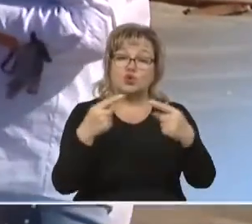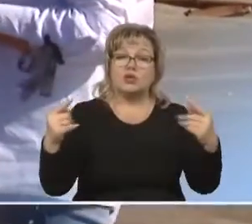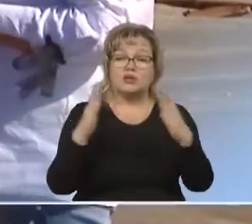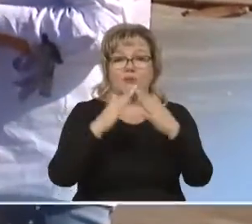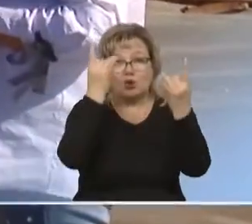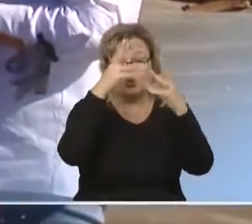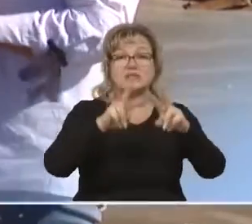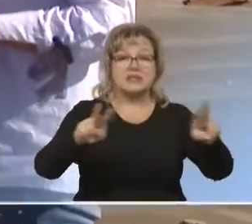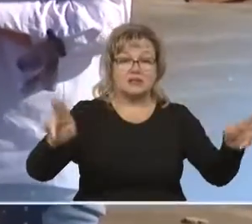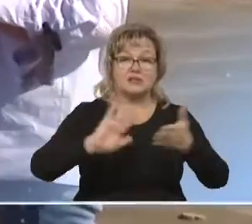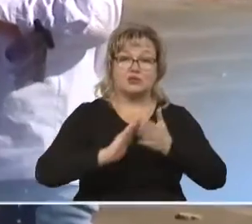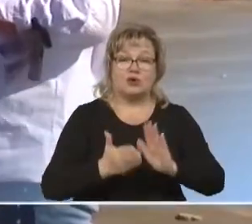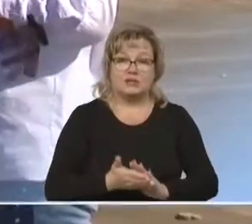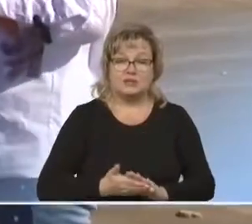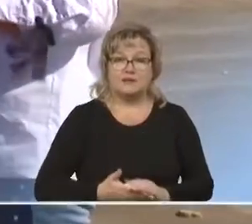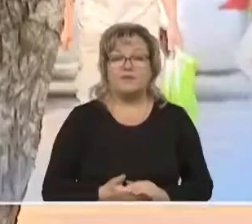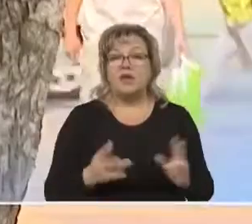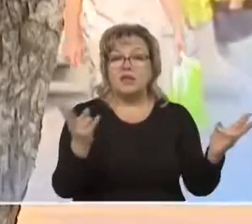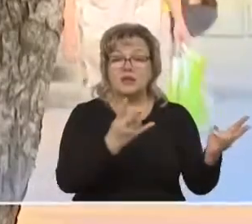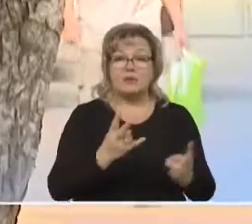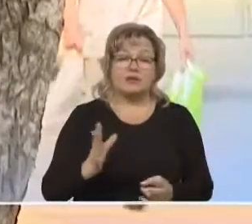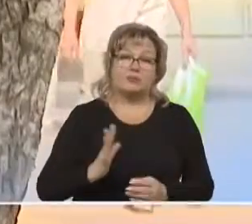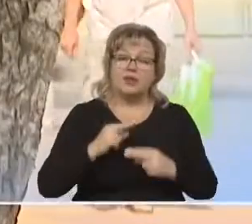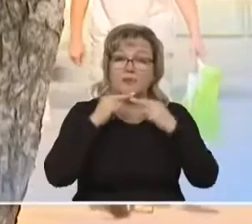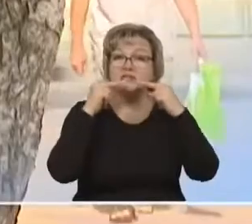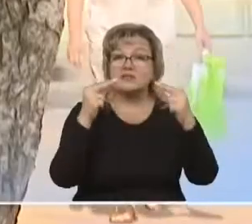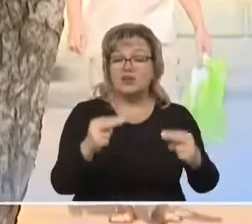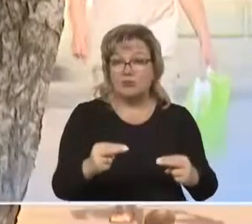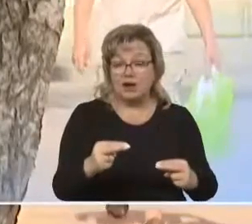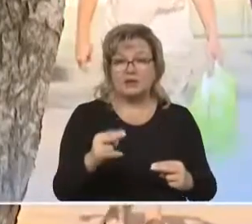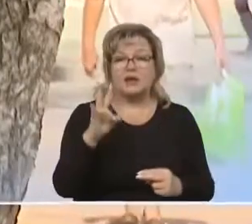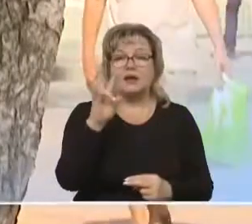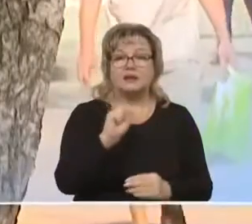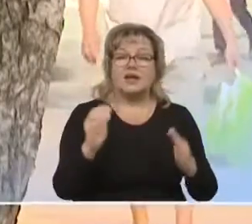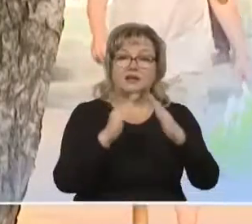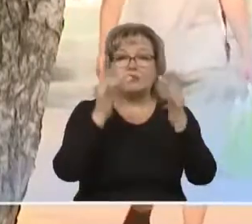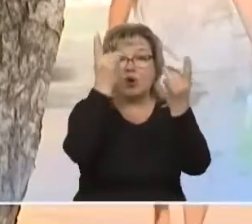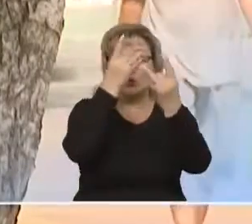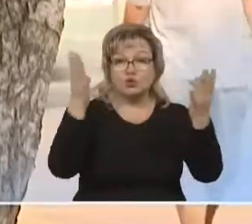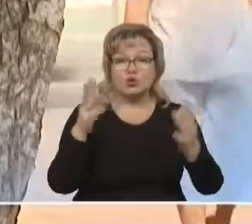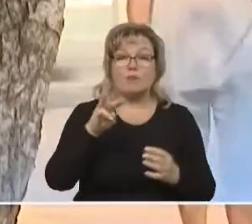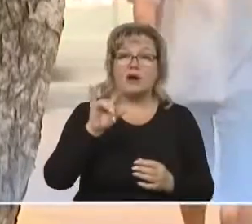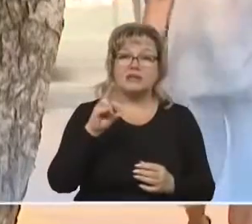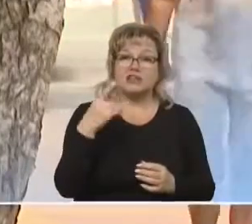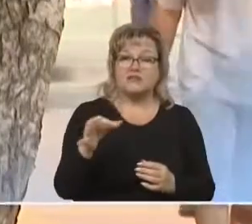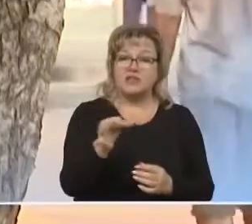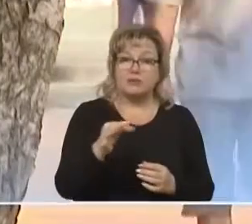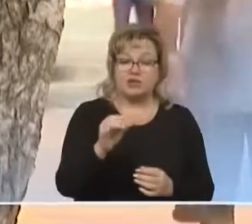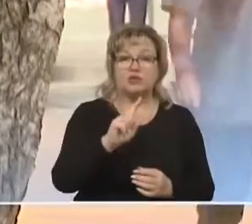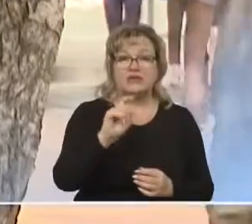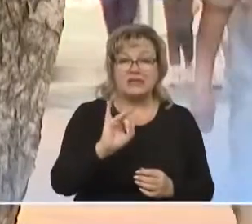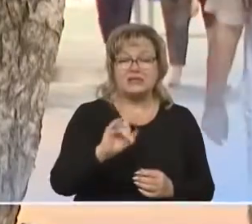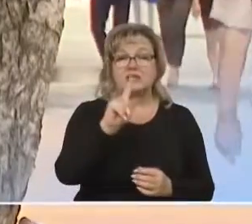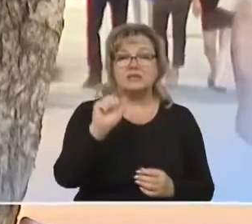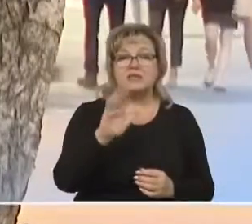культуры с аналогичной ситуацией. Необходимо было обратить внимание на дома культуры в Мартыновском районе и в